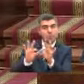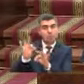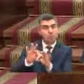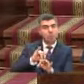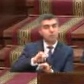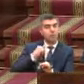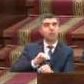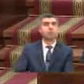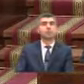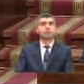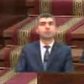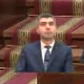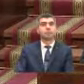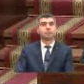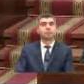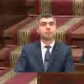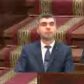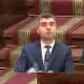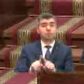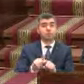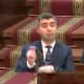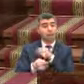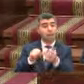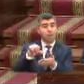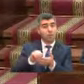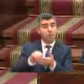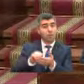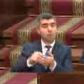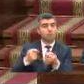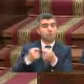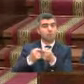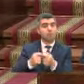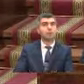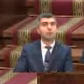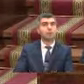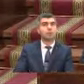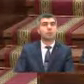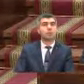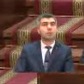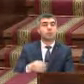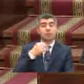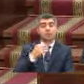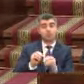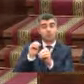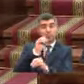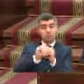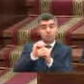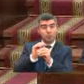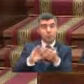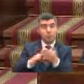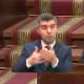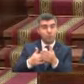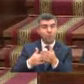الشباب وخاصة في العالم القروي. كما قلت احنا السيد الوزيرة، هذا المعالجة يجب أن لا يكون